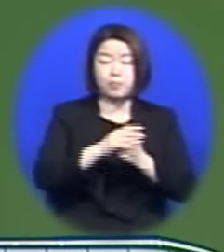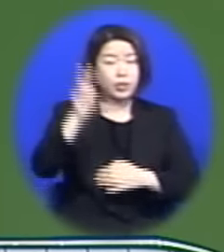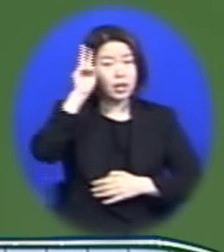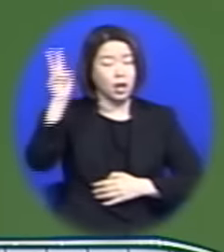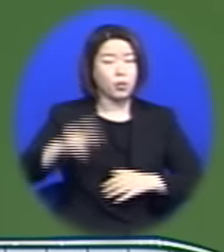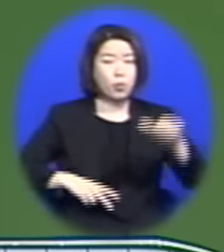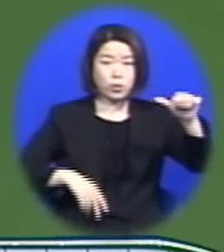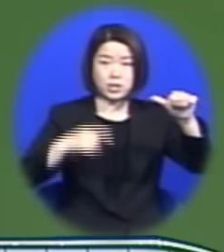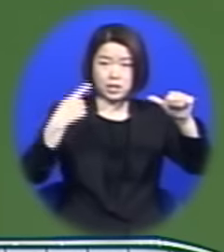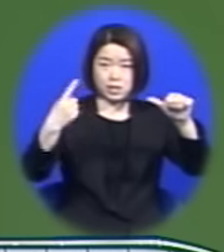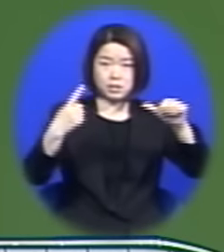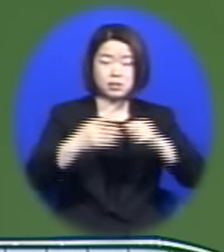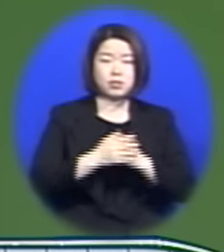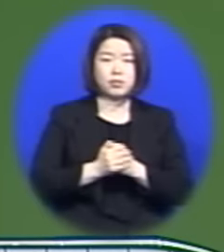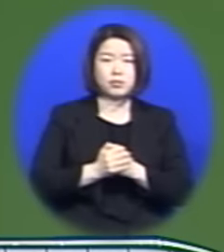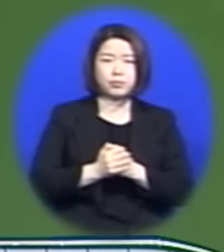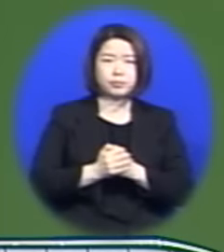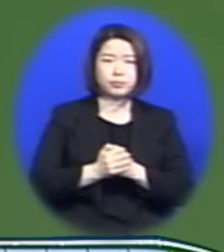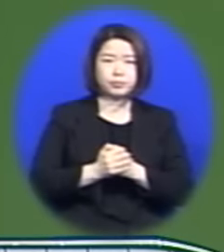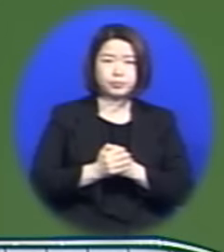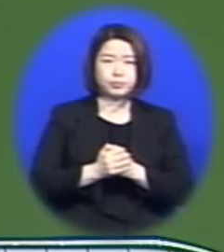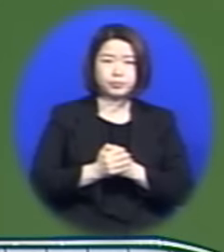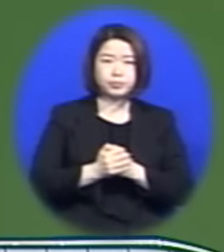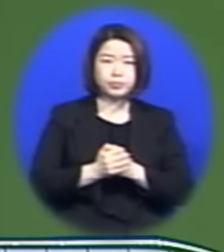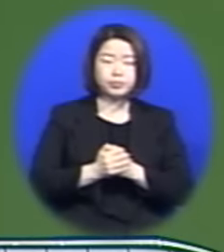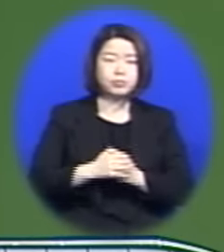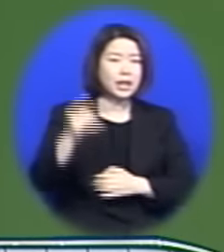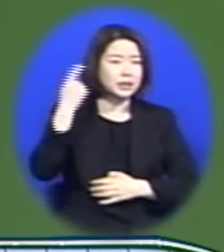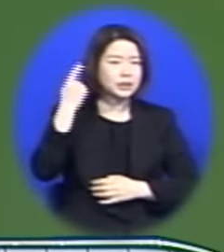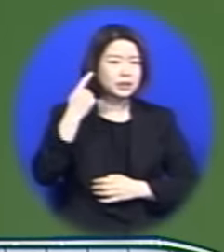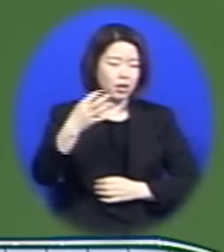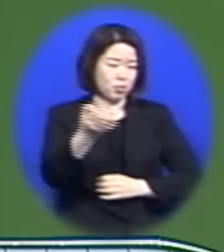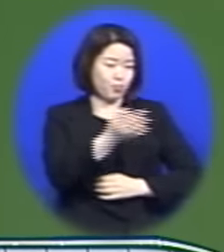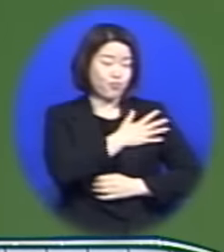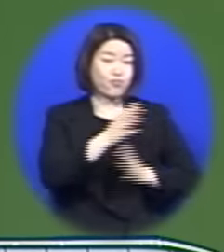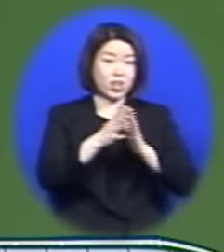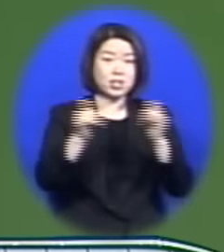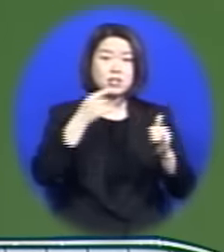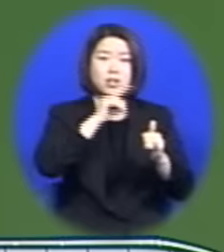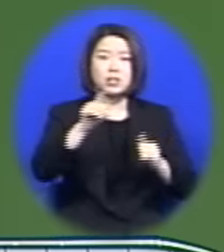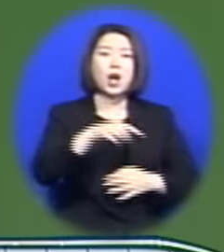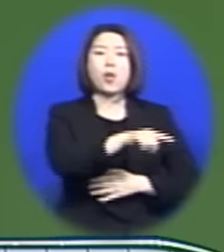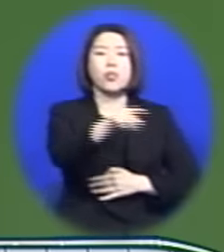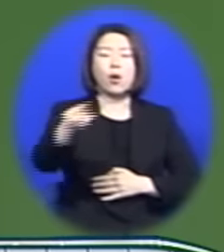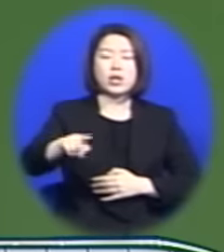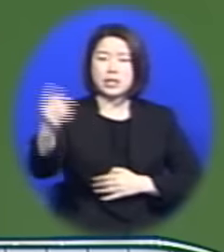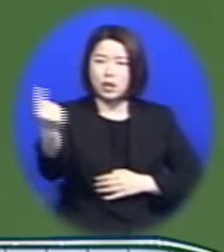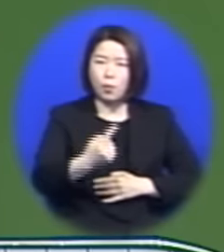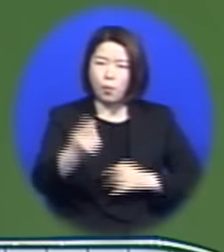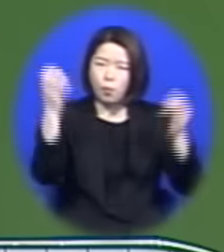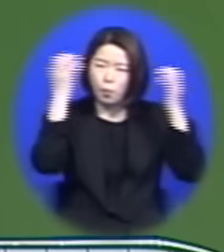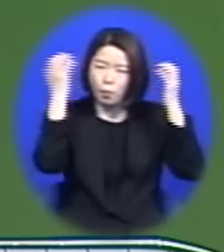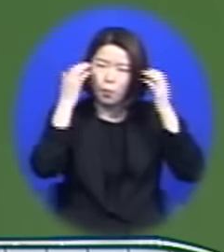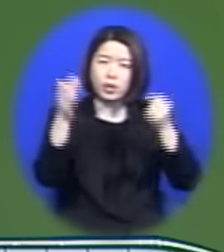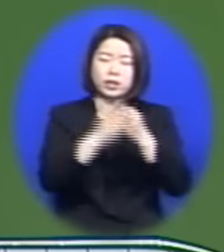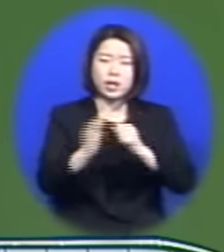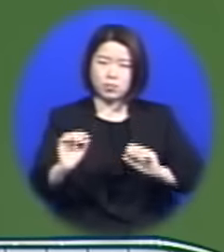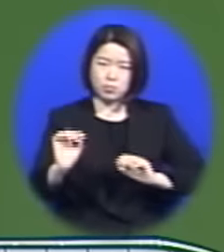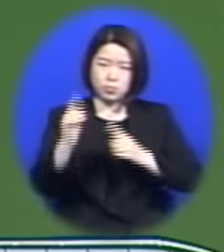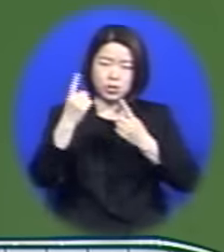5장 1절에 들으라 부한 자들아 너희에게 임할 고생으로 말미암아